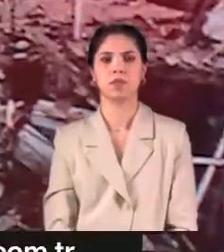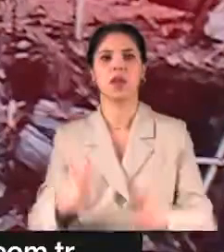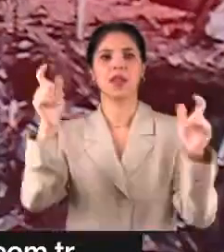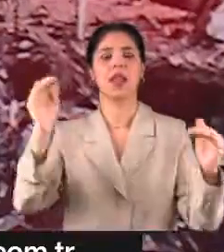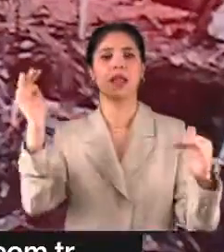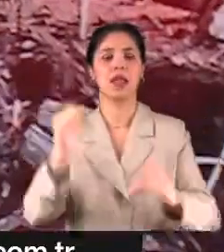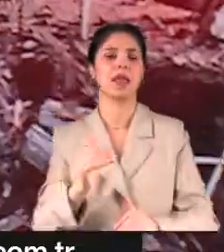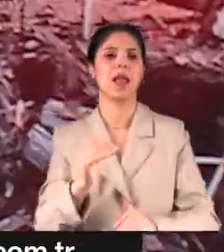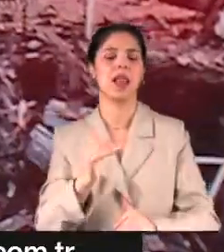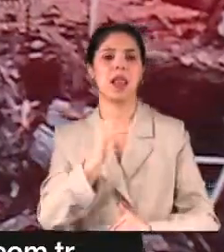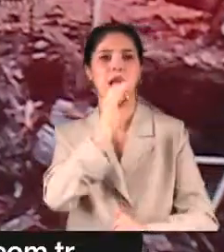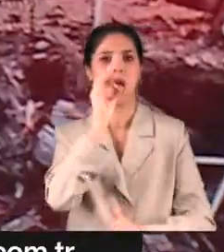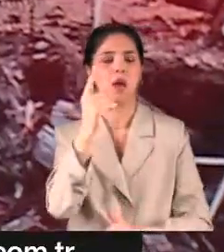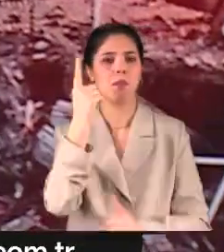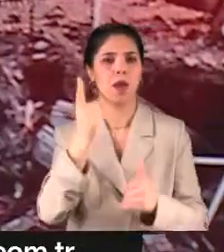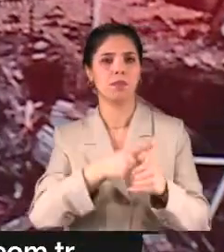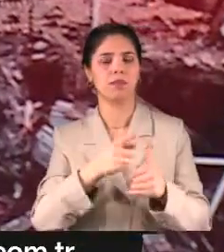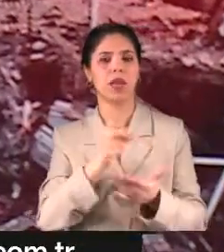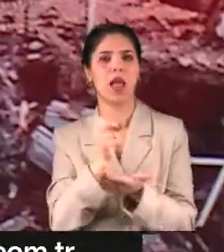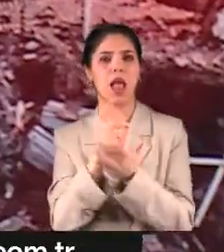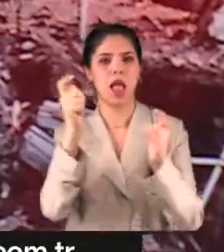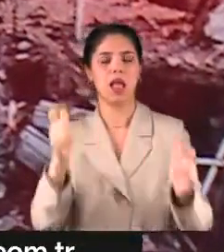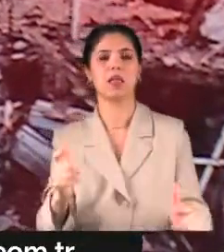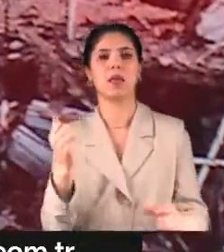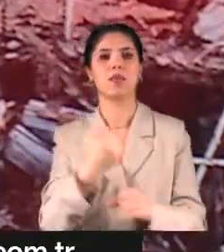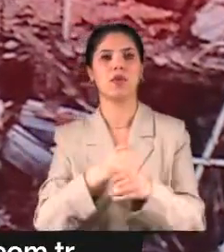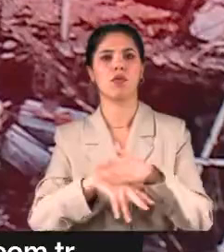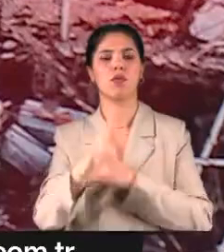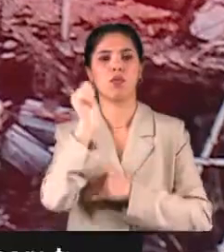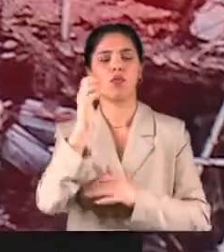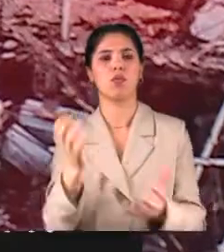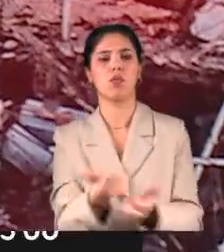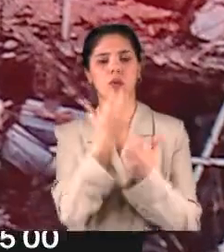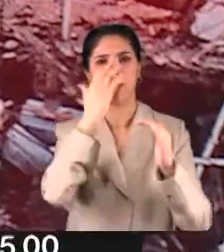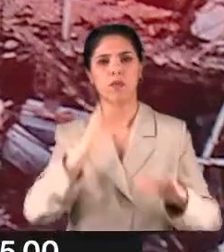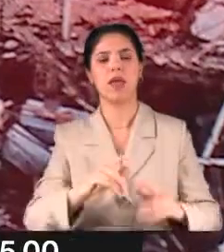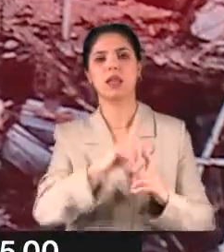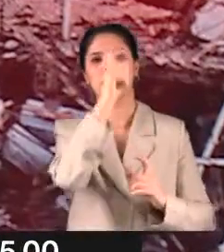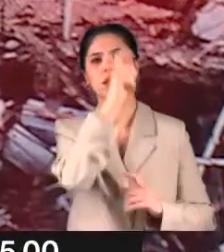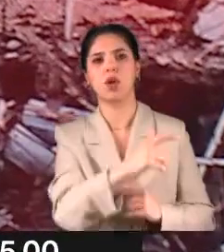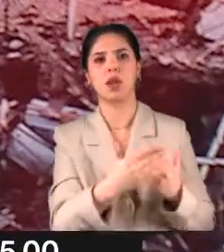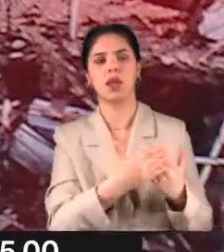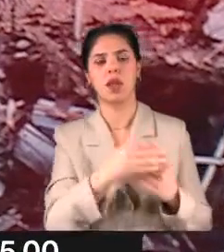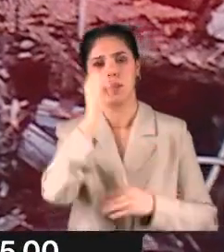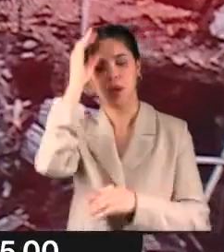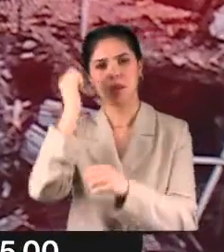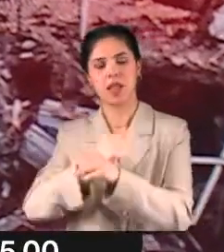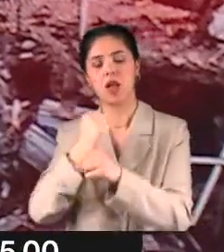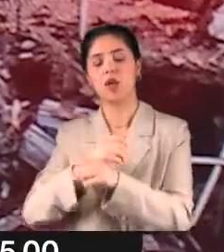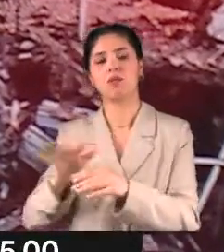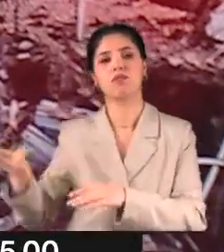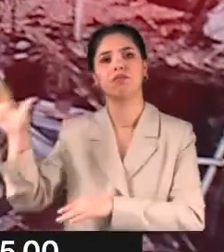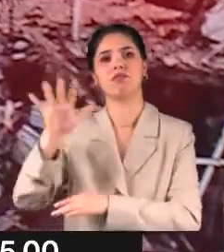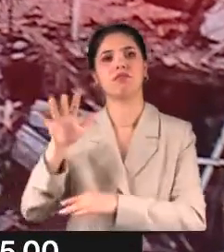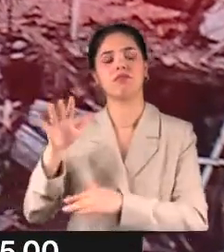Sahadan gelen haberlerden biri Adıyaman'da enkaz altında 3 gün kurtarılmayı bekleyen Songül Göksu'nun yardımına Zonguldaklı madenciler